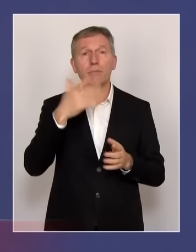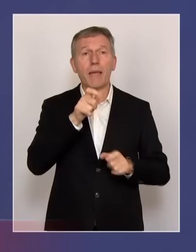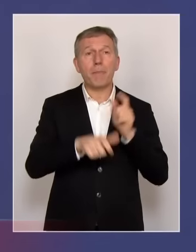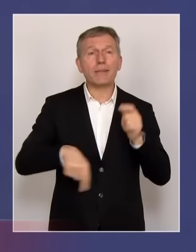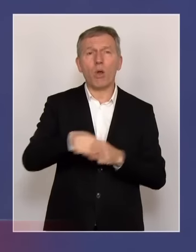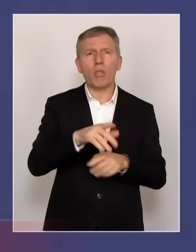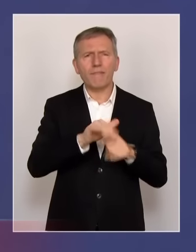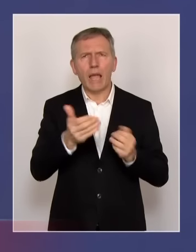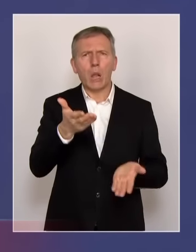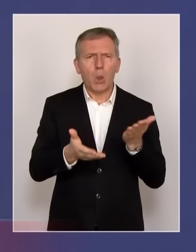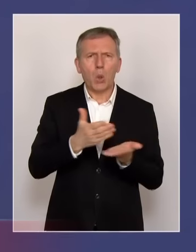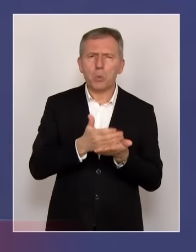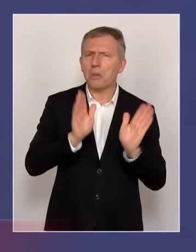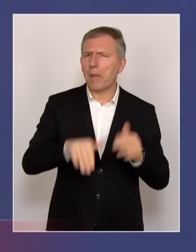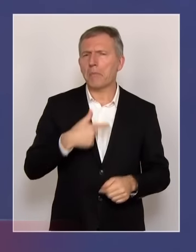'ont servi se mettent à en douter.